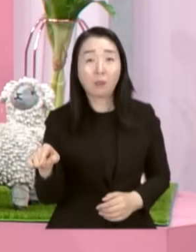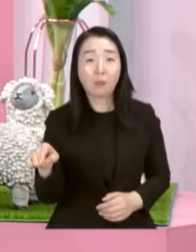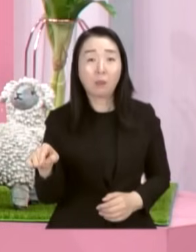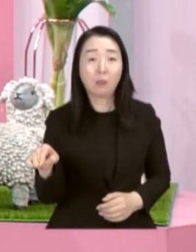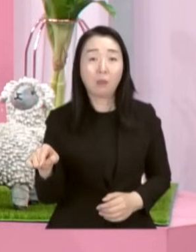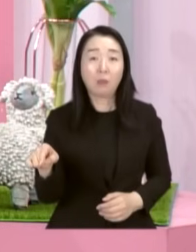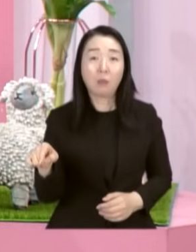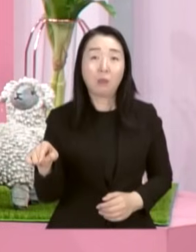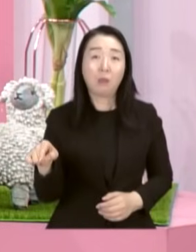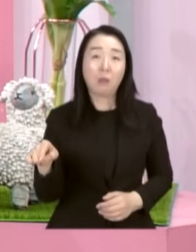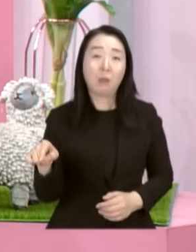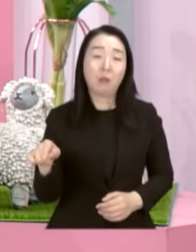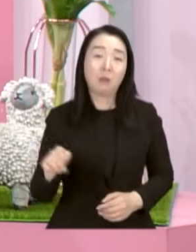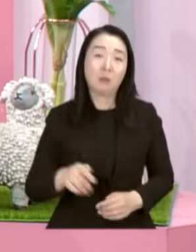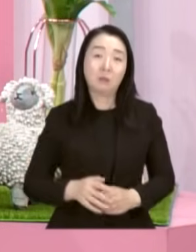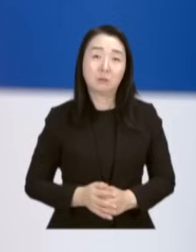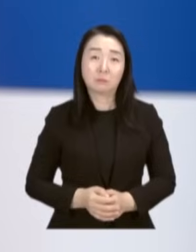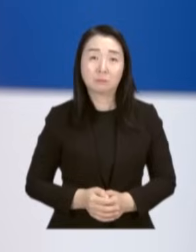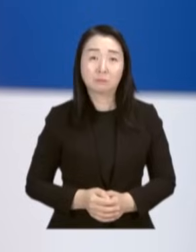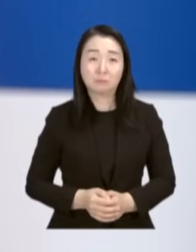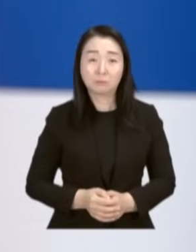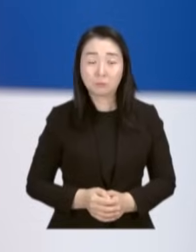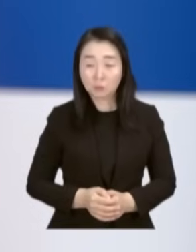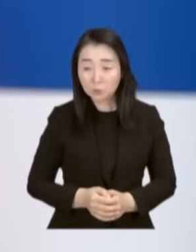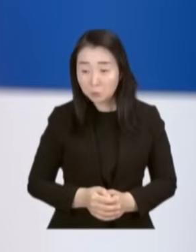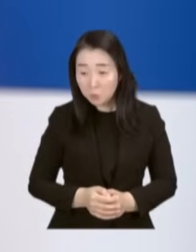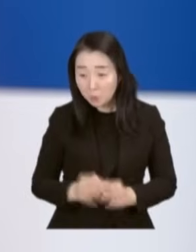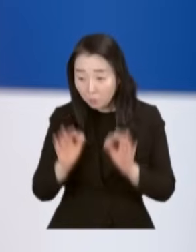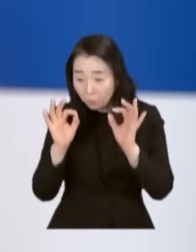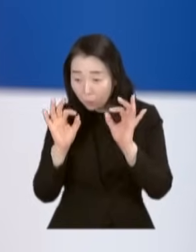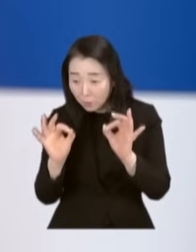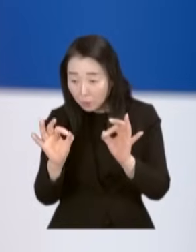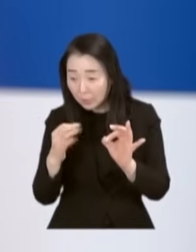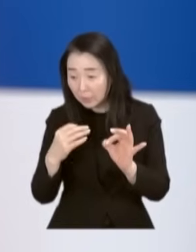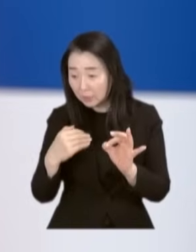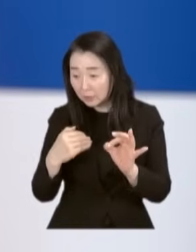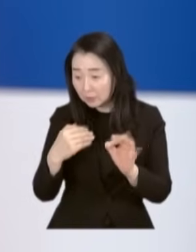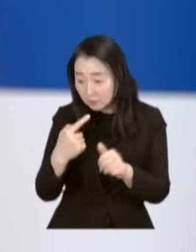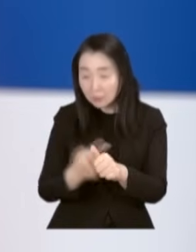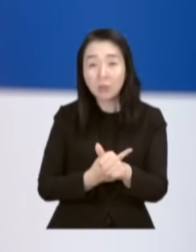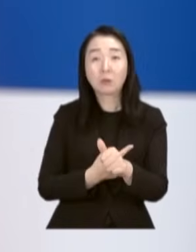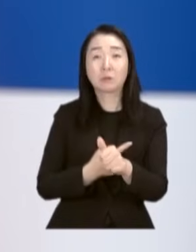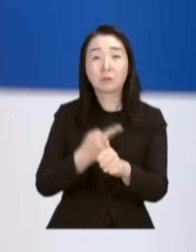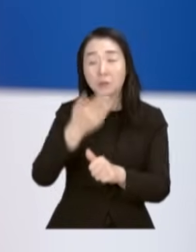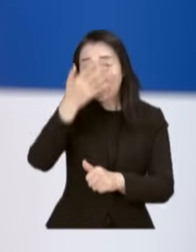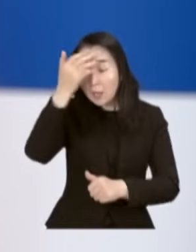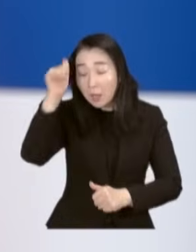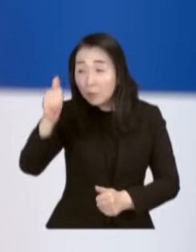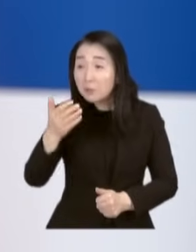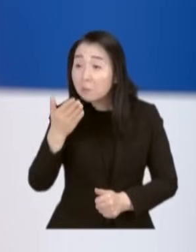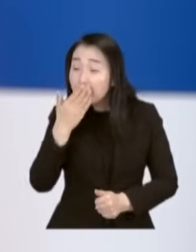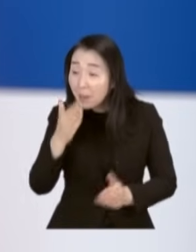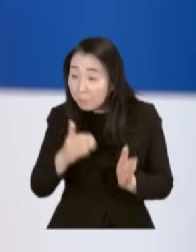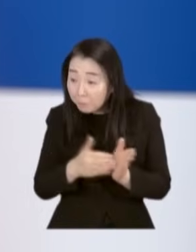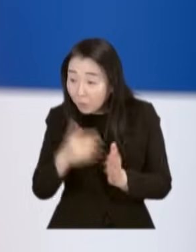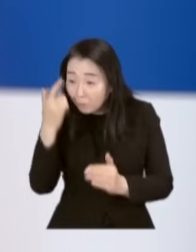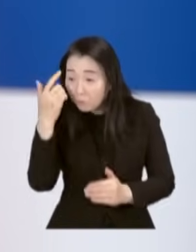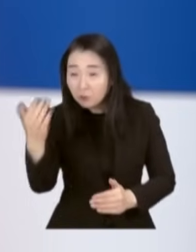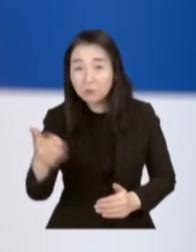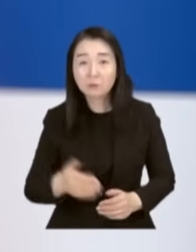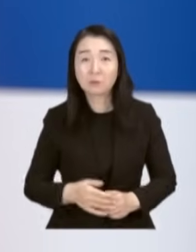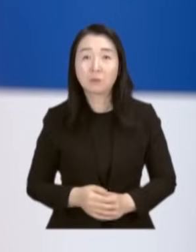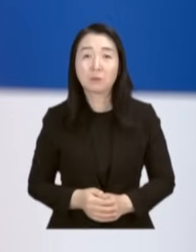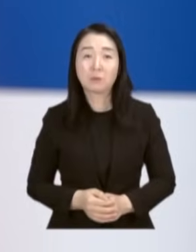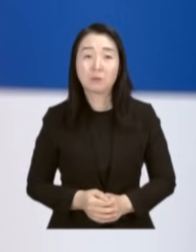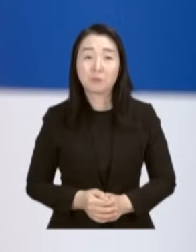이렇게 이러면서 가까이 가서 저도 모르게 이제 할아버지 진지는 드셨나요?